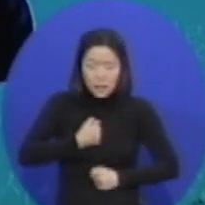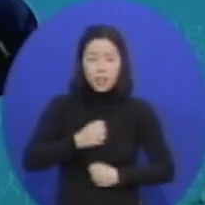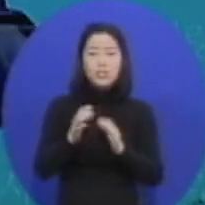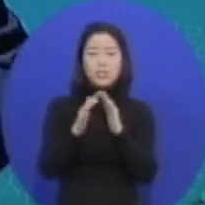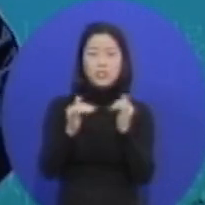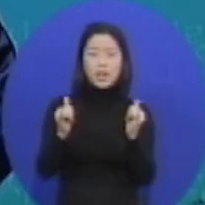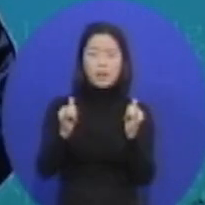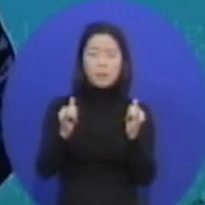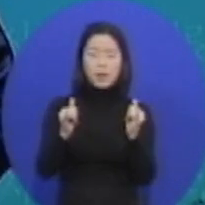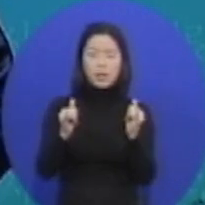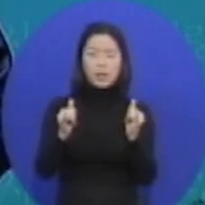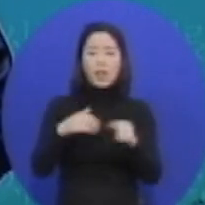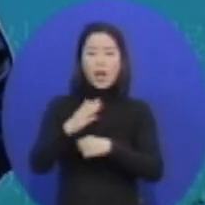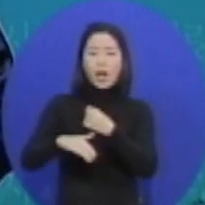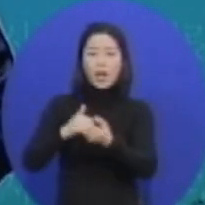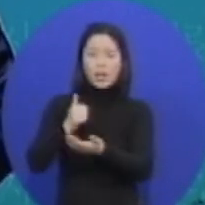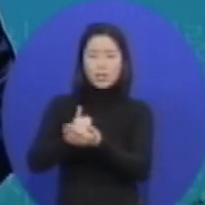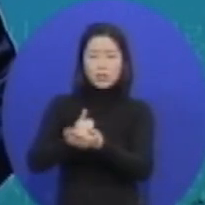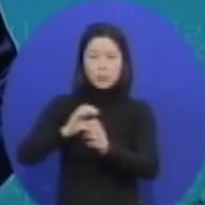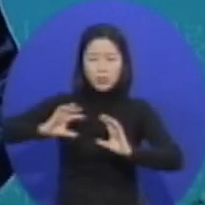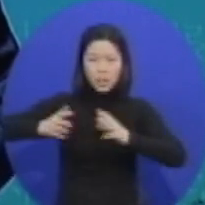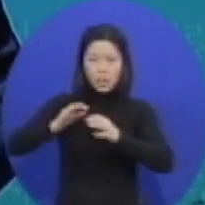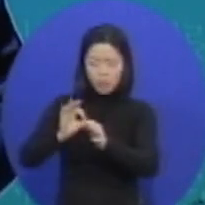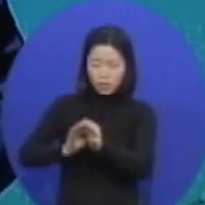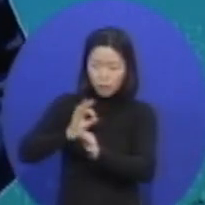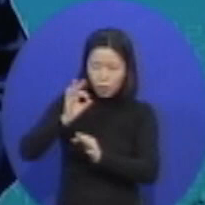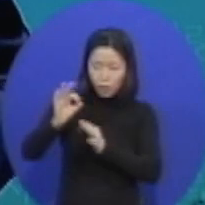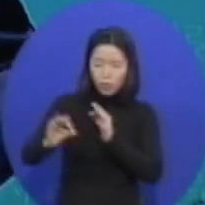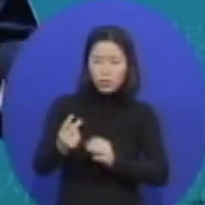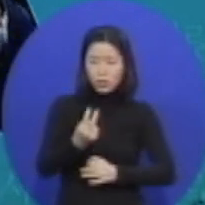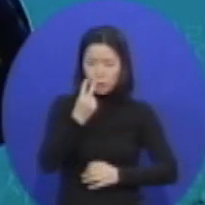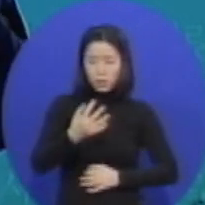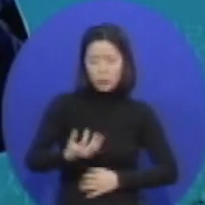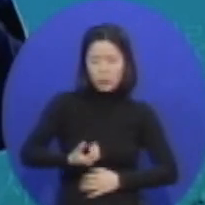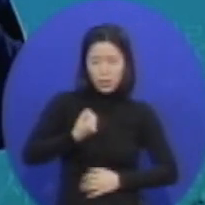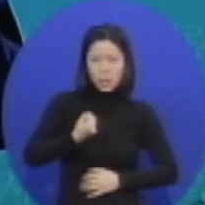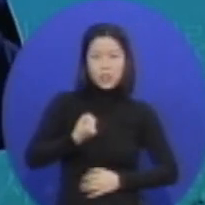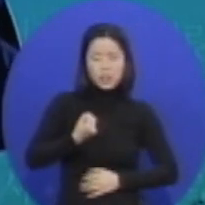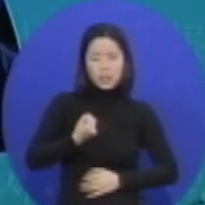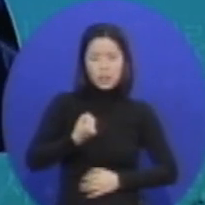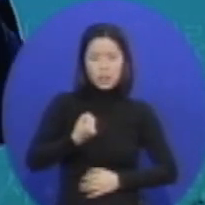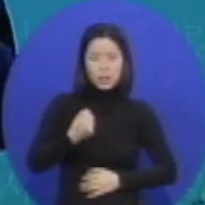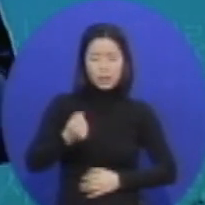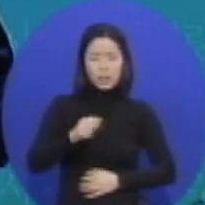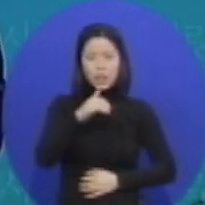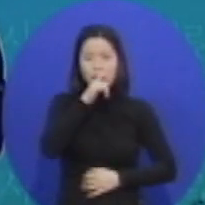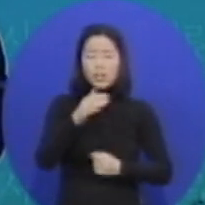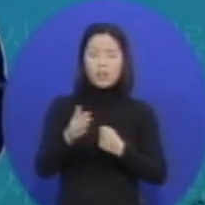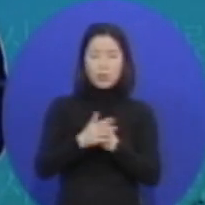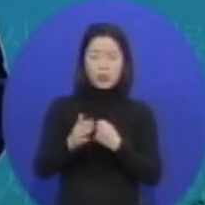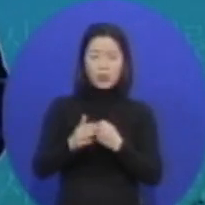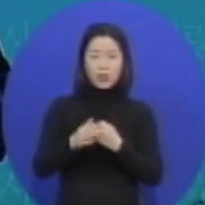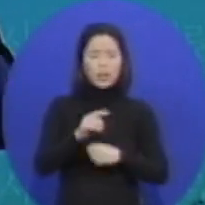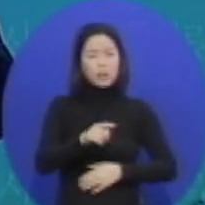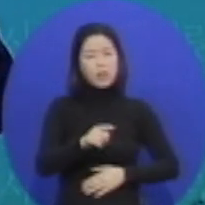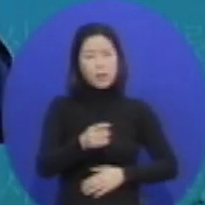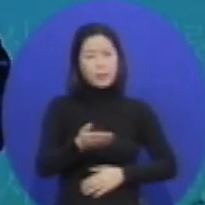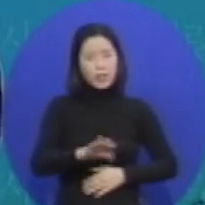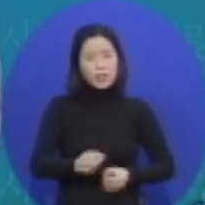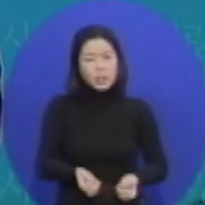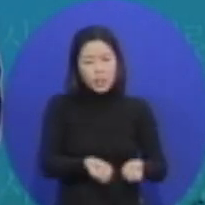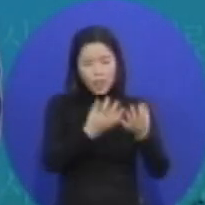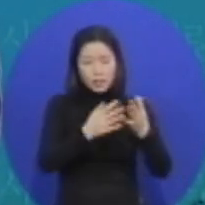천국의 축복이 있기 때문에 그래요 그런데 이 추수감사절을 온전히 드리지 못하면 이건